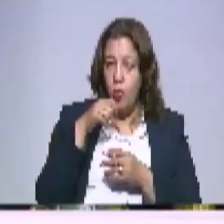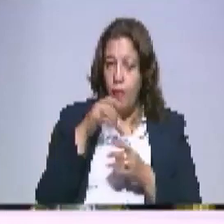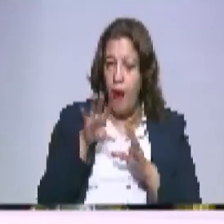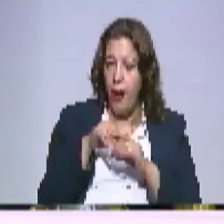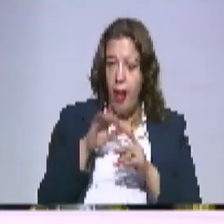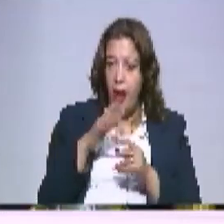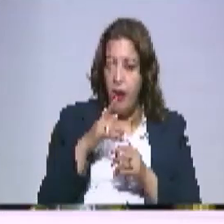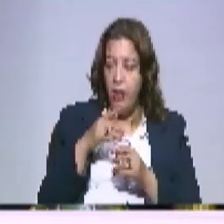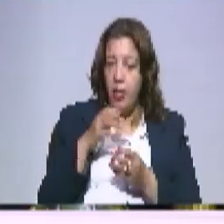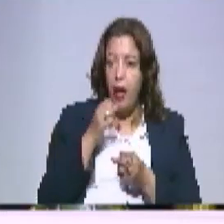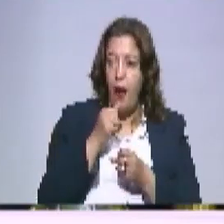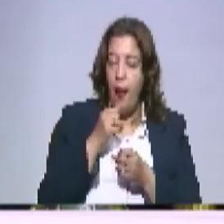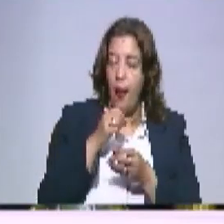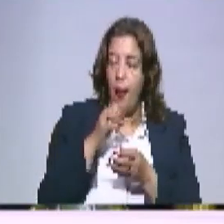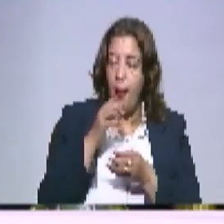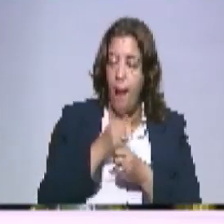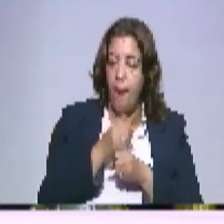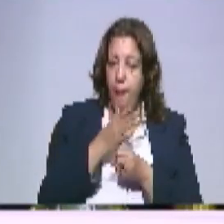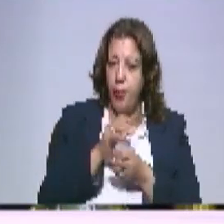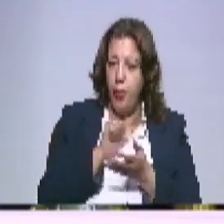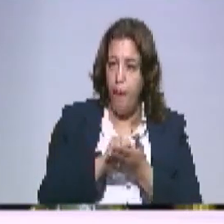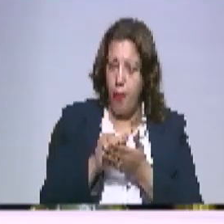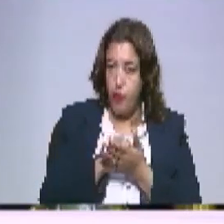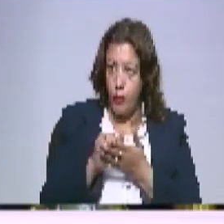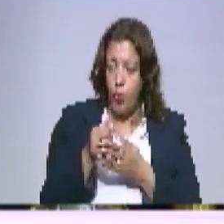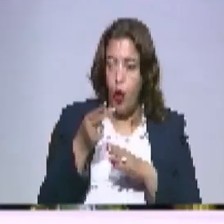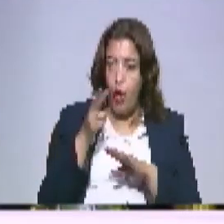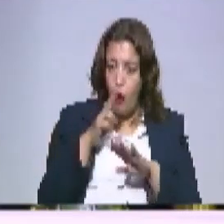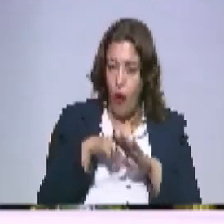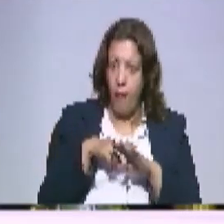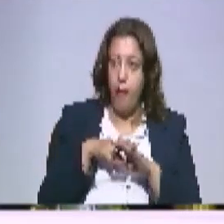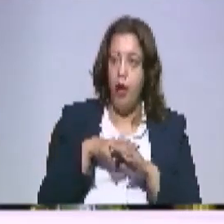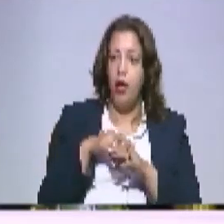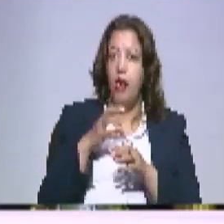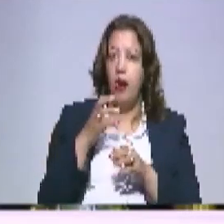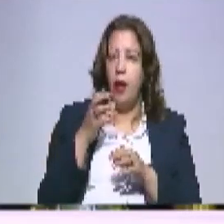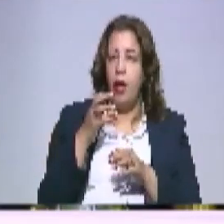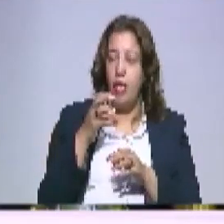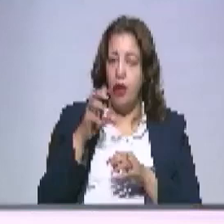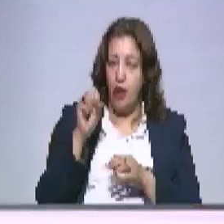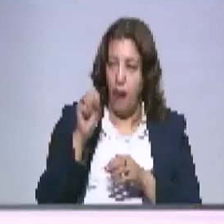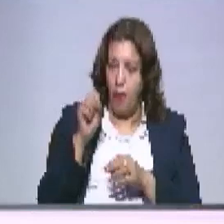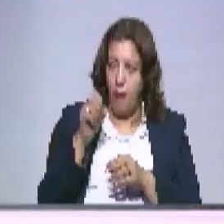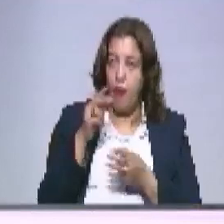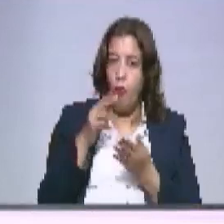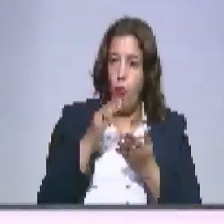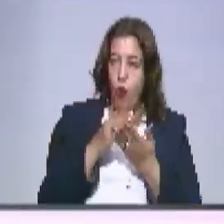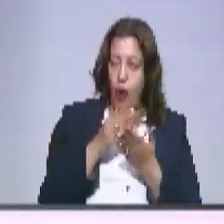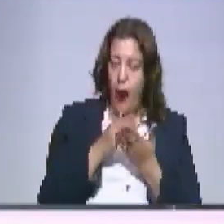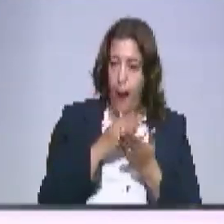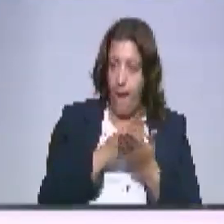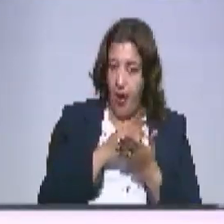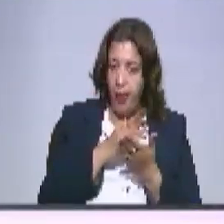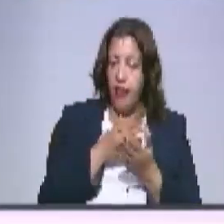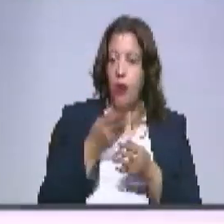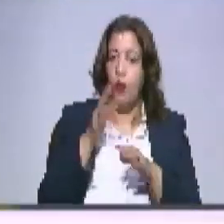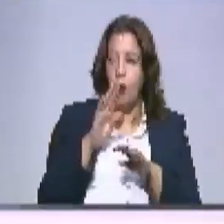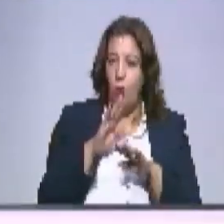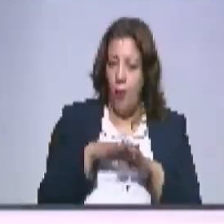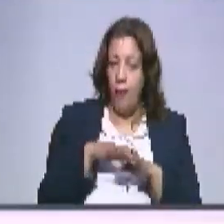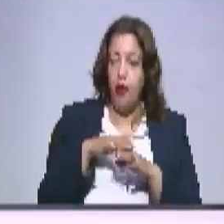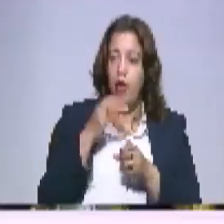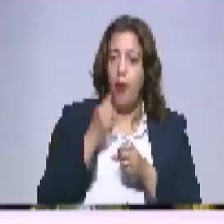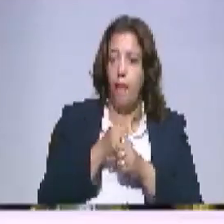احنا حطينا قلنا بصلة مبشورة، وحطينا طماطماية مكعبات، وحطينا